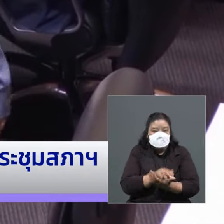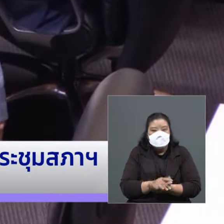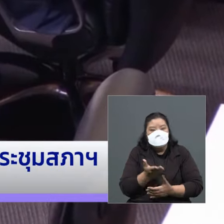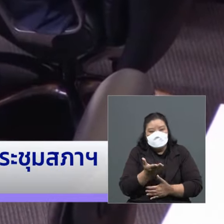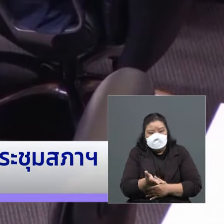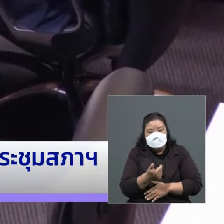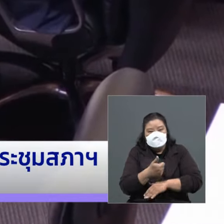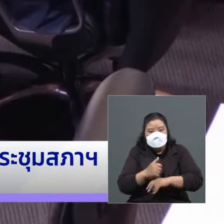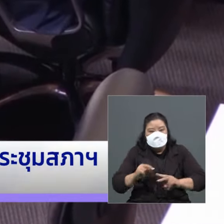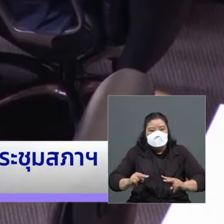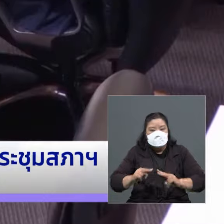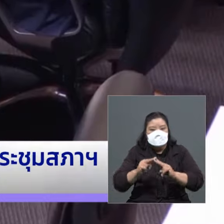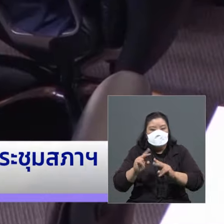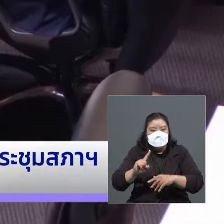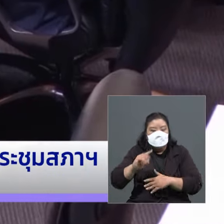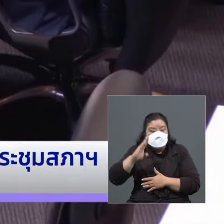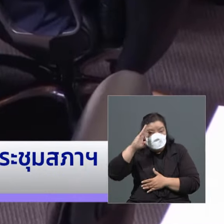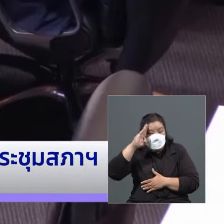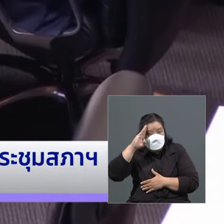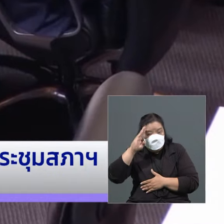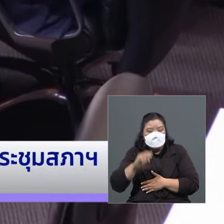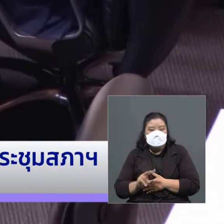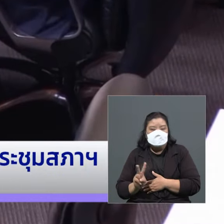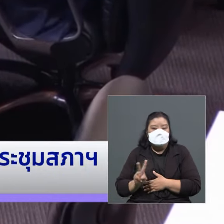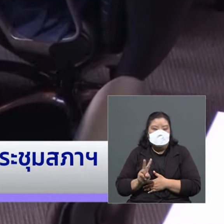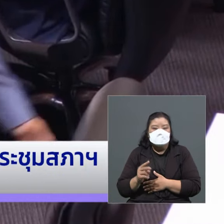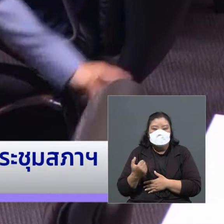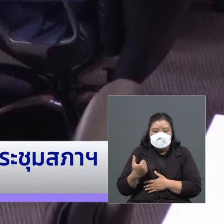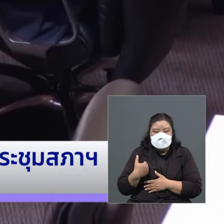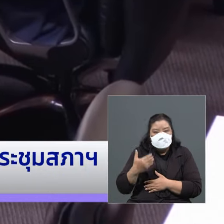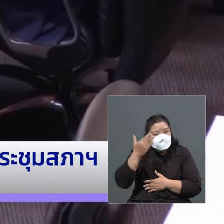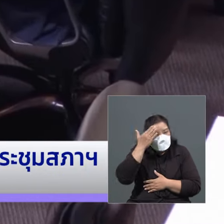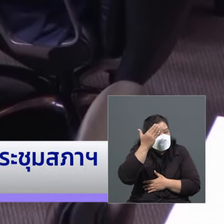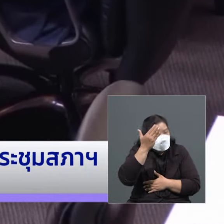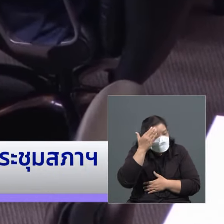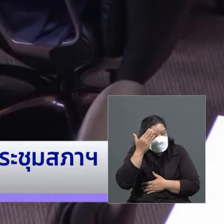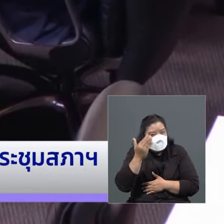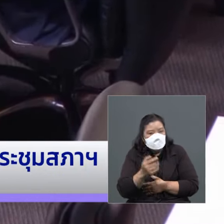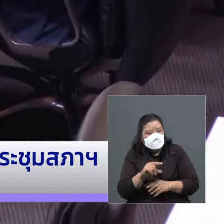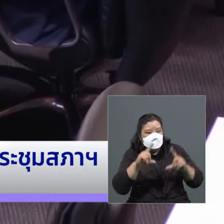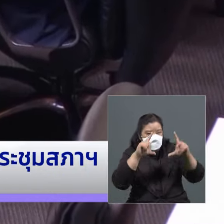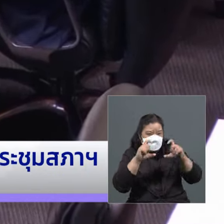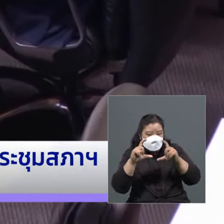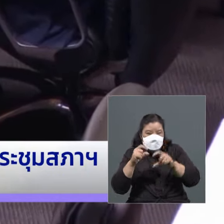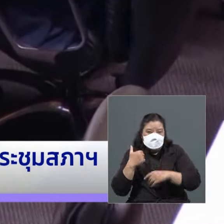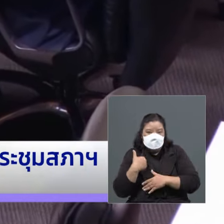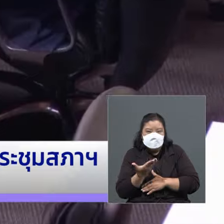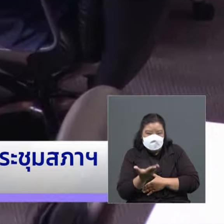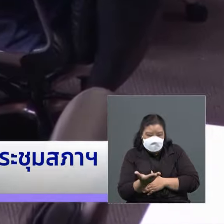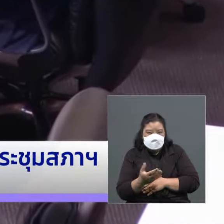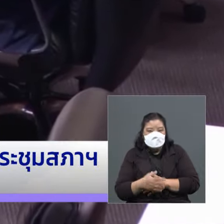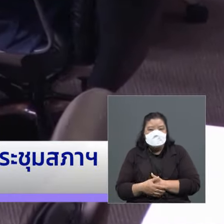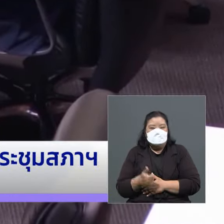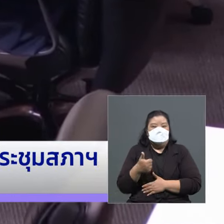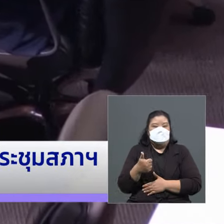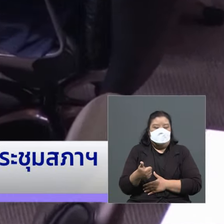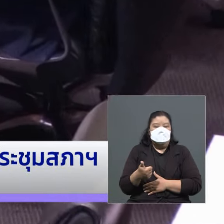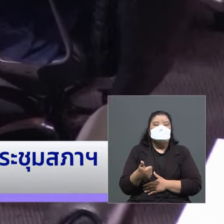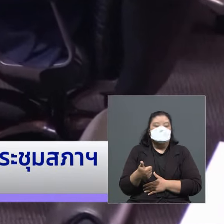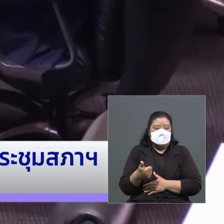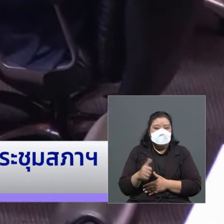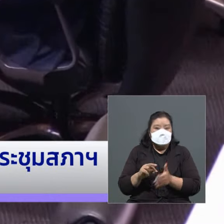อดีตรัฐมนตรีว่าการกระทรวงกลาโหมก็หันมาทักทายกับสื่อมวลชนนะครับทำมืออย่างที่เห็นเป็นสัญลักษณ์ความรัก